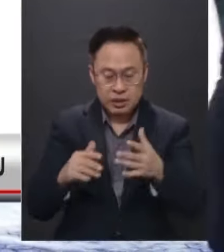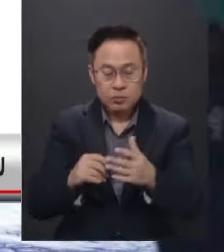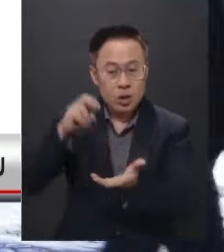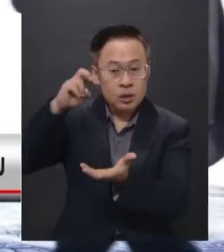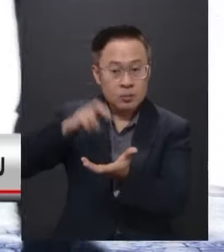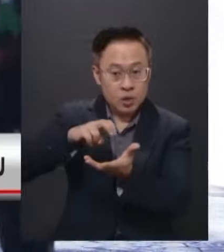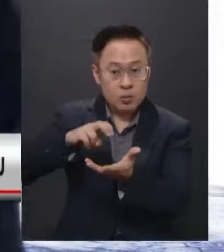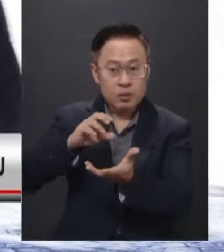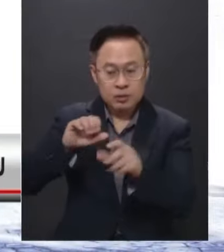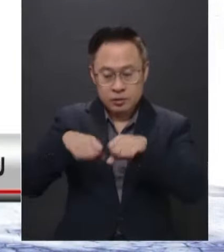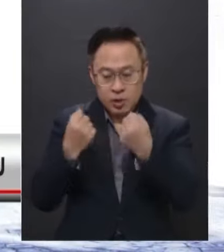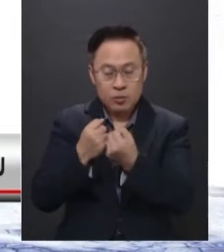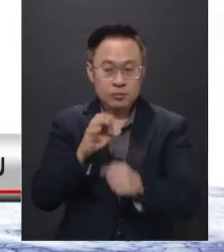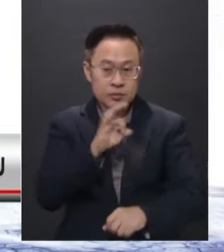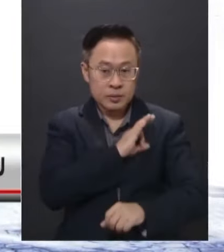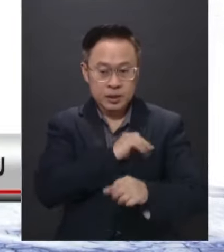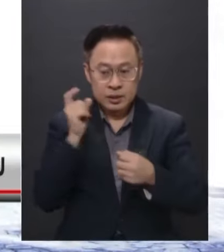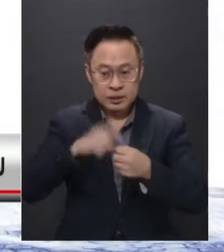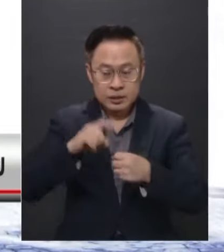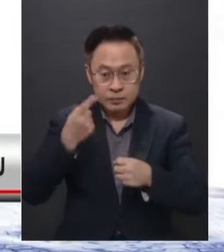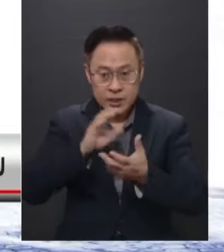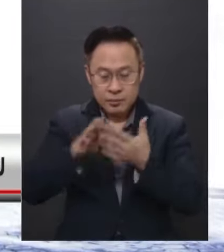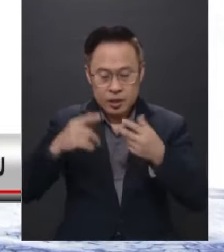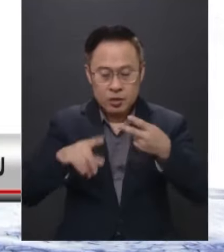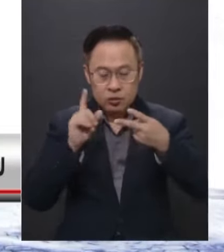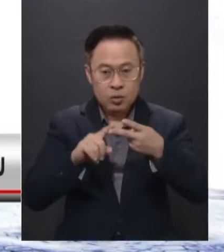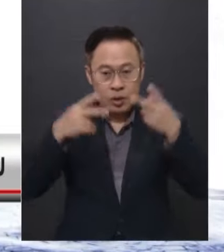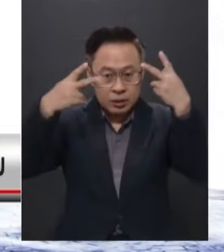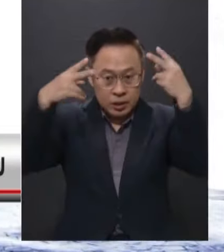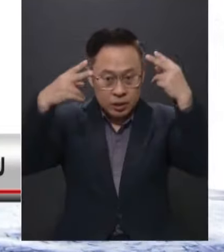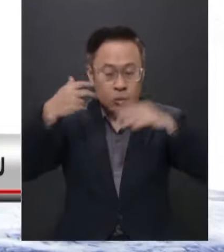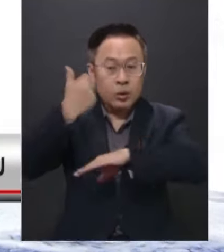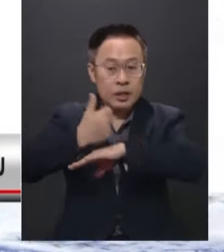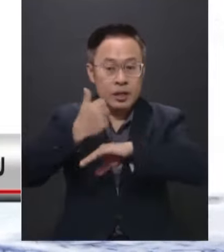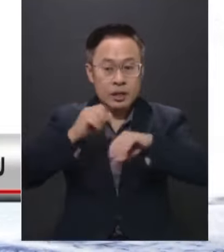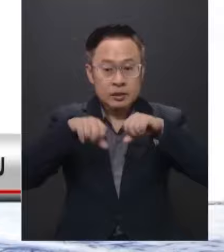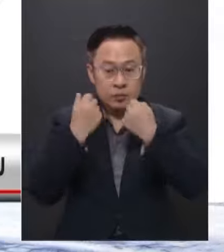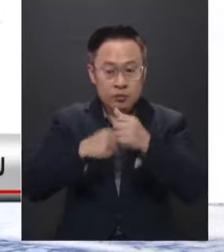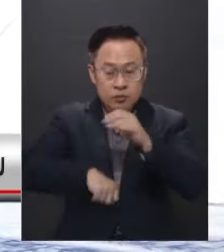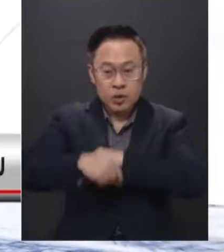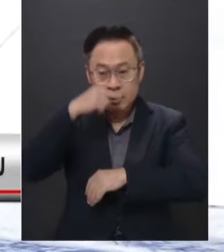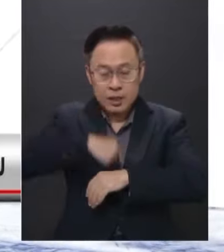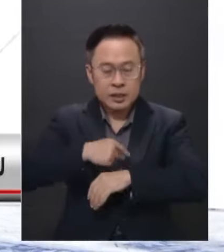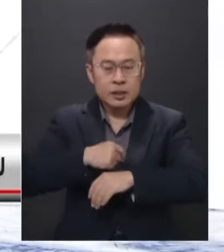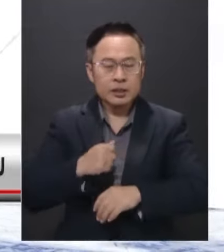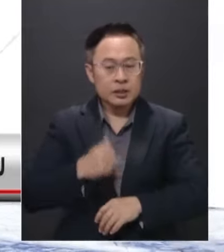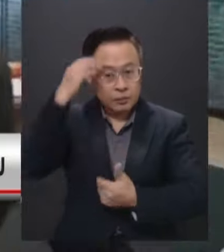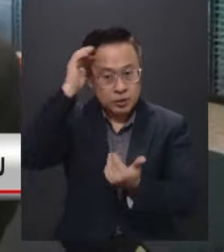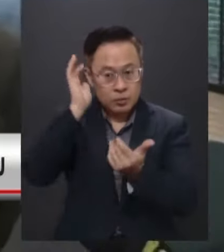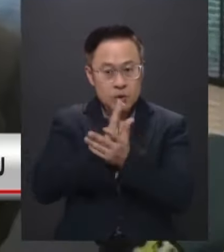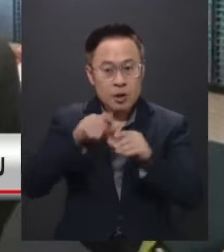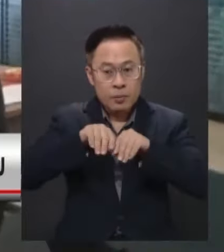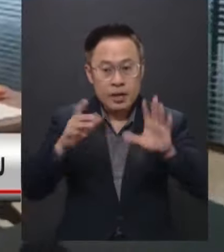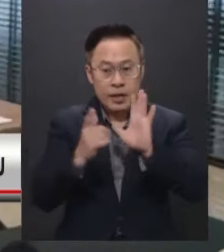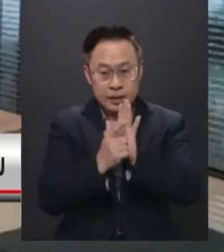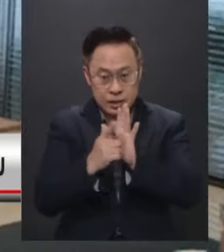าคมกีฬาฟุตบอลแห่งประเทศไทยคนปัจจุบันแล้วก็สภากรรมการจะประกาศลาออกจากตำแหน่งนี่คือในช่